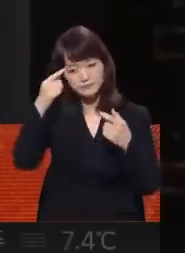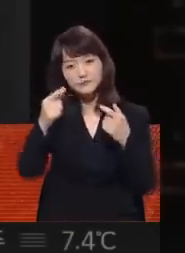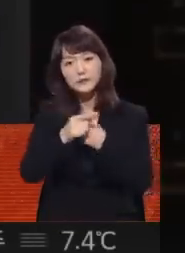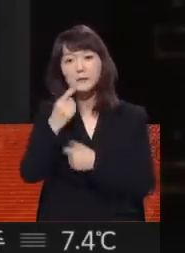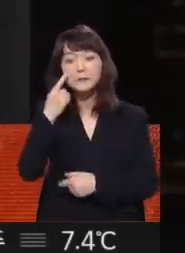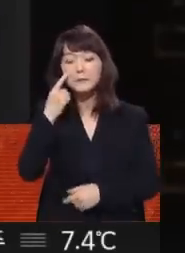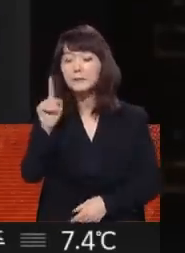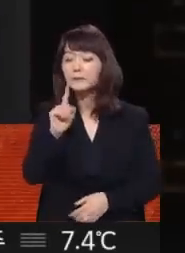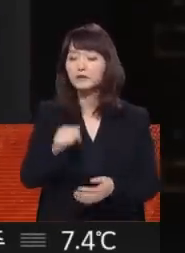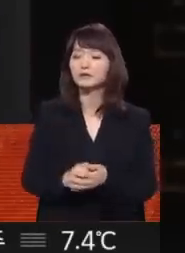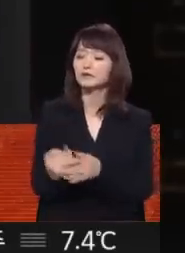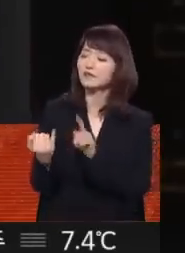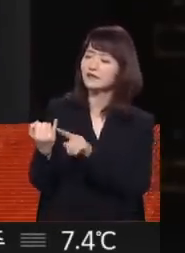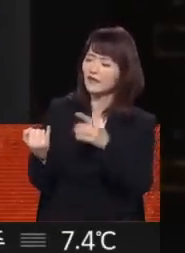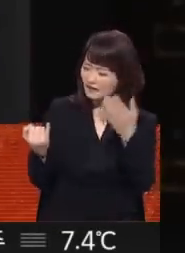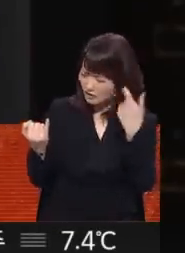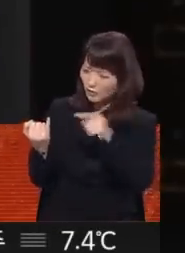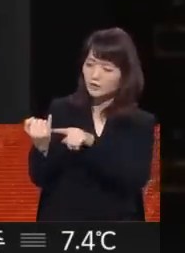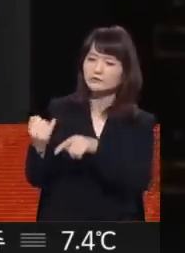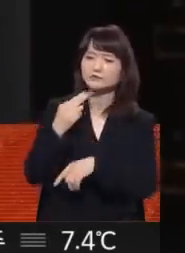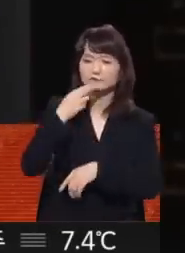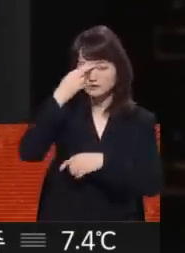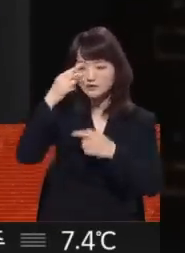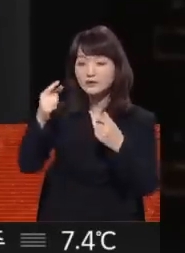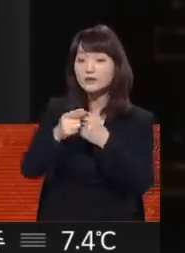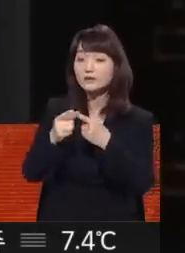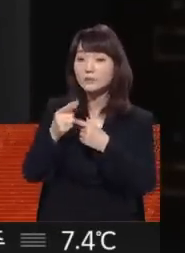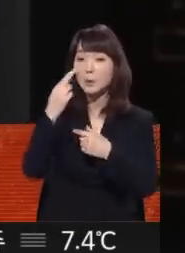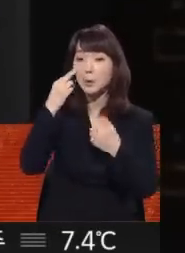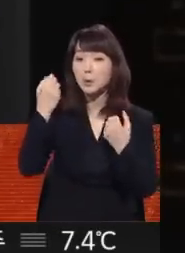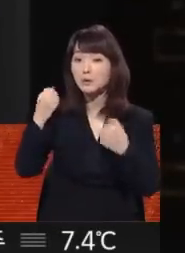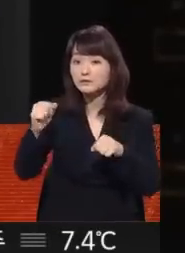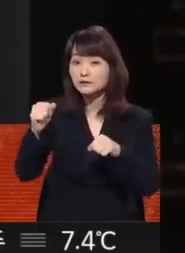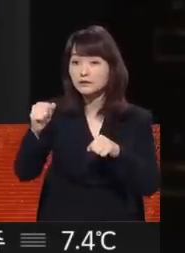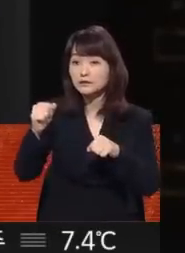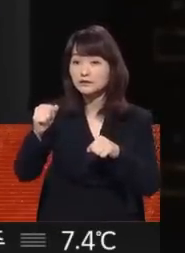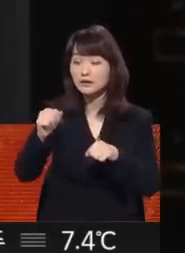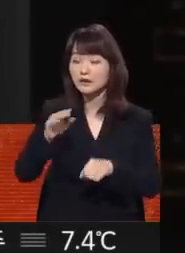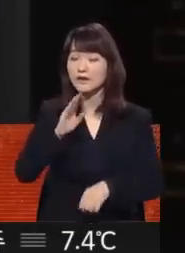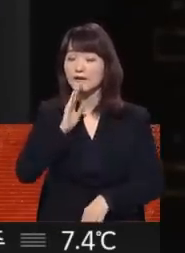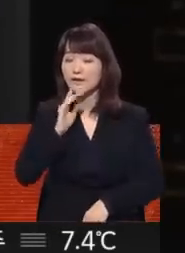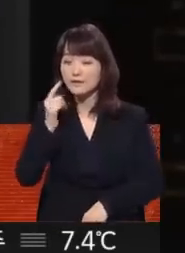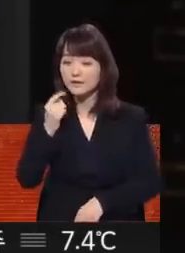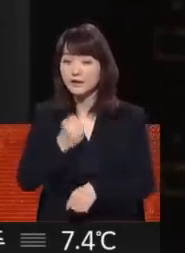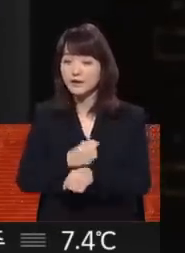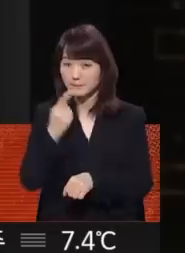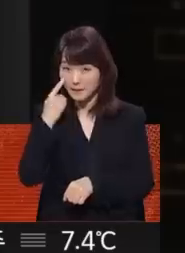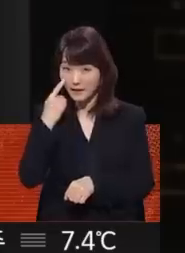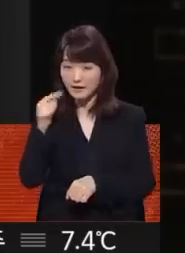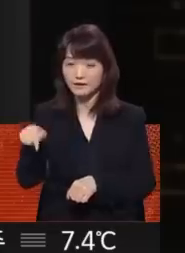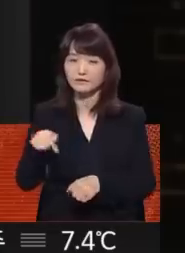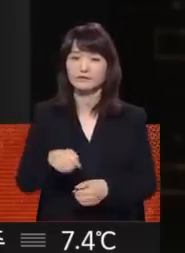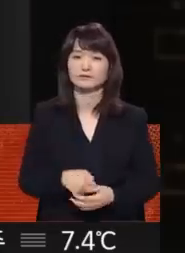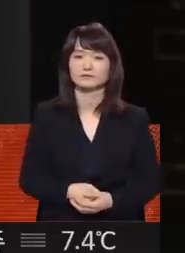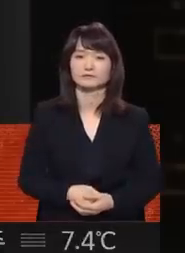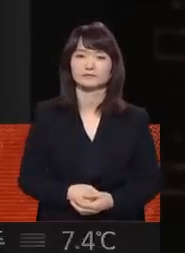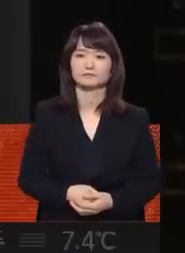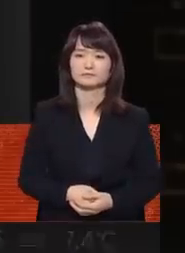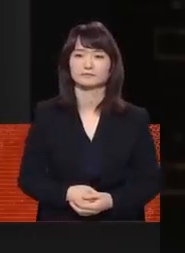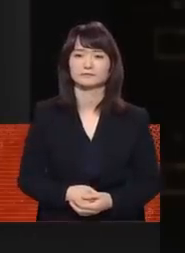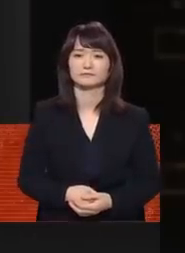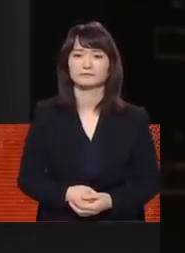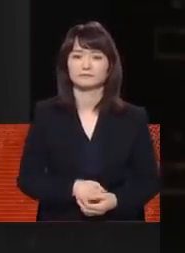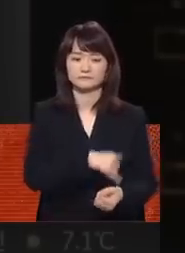했었어 봐요 야 너 저번에 너 회식하면서 춘다 그랬잖아 초밥 분명히 그랬을 거라고 자 어쨌든